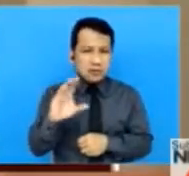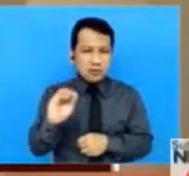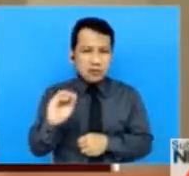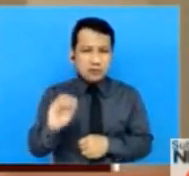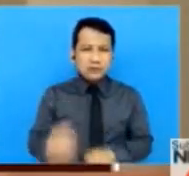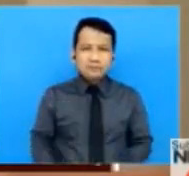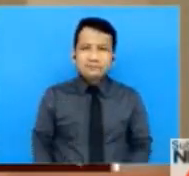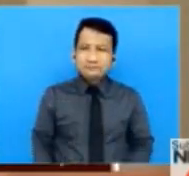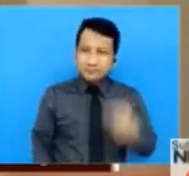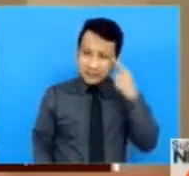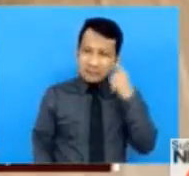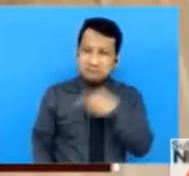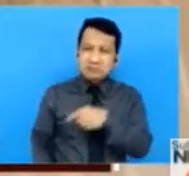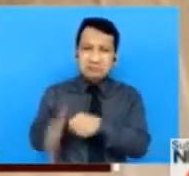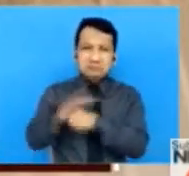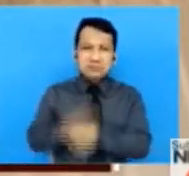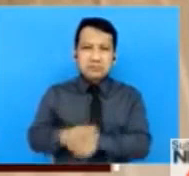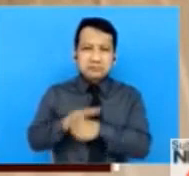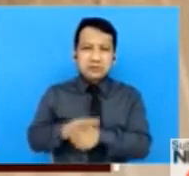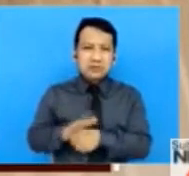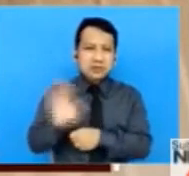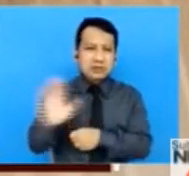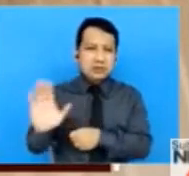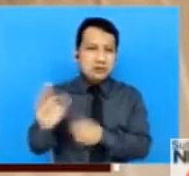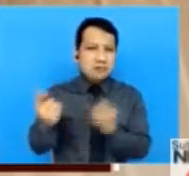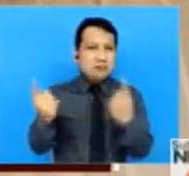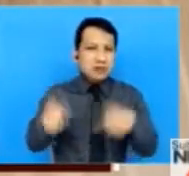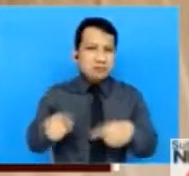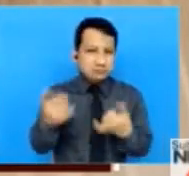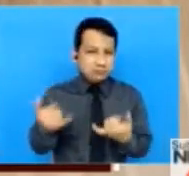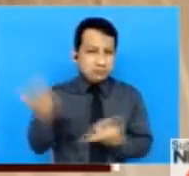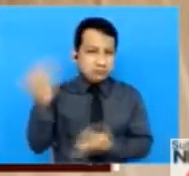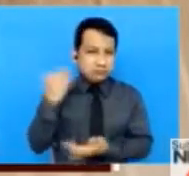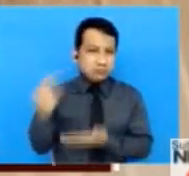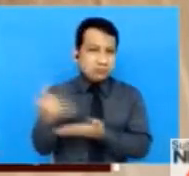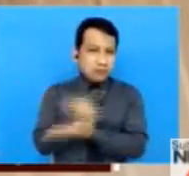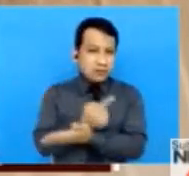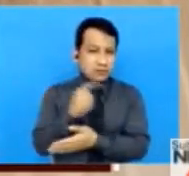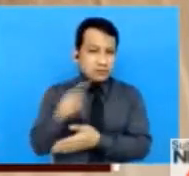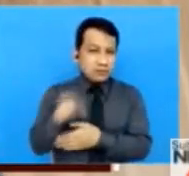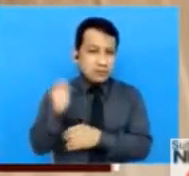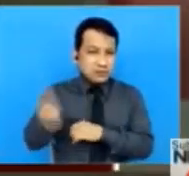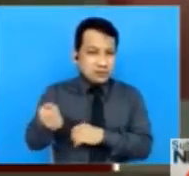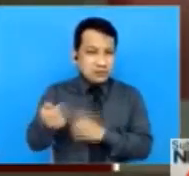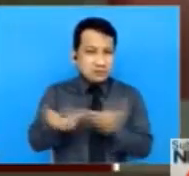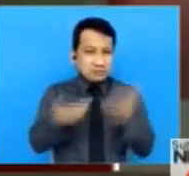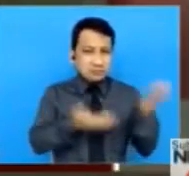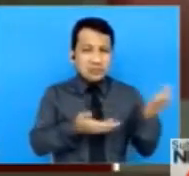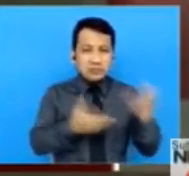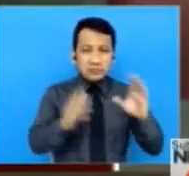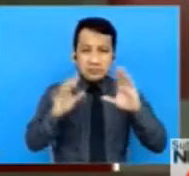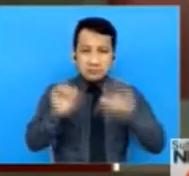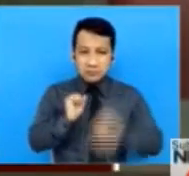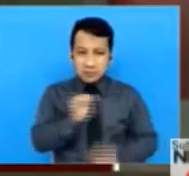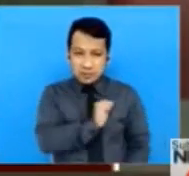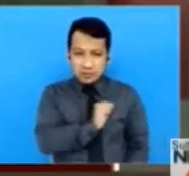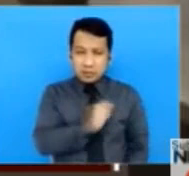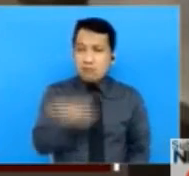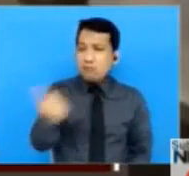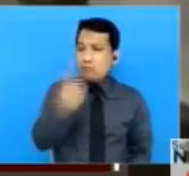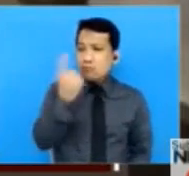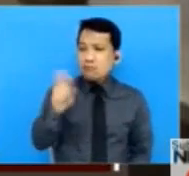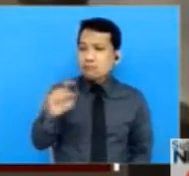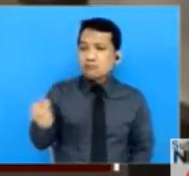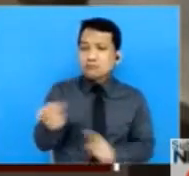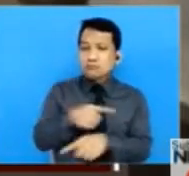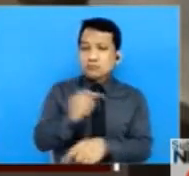think she's just under the pressure of what happened last week when she got pressured by the Senate. What pressure are you receiving from the Senate? I